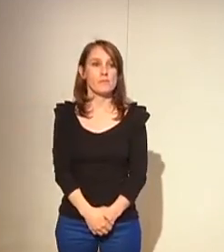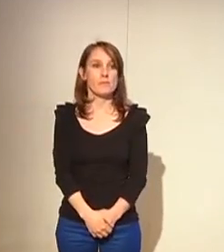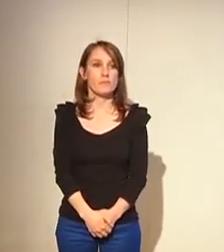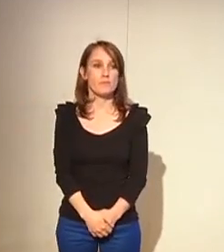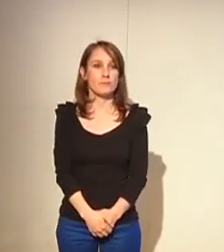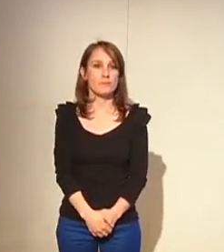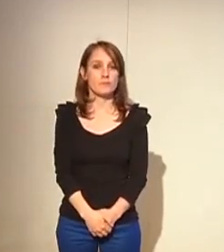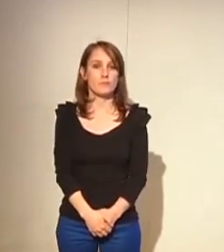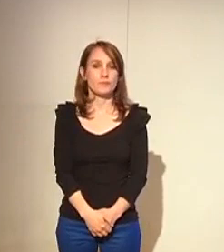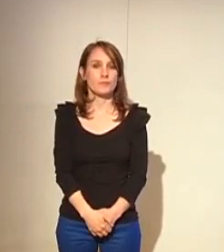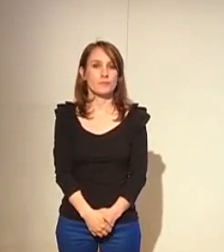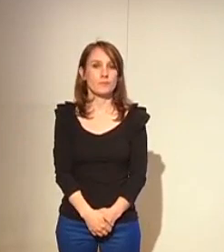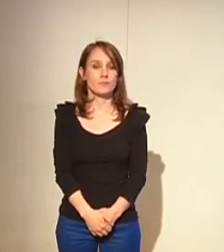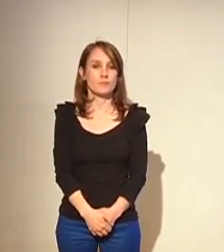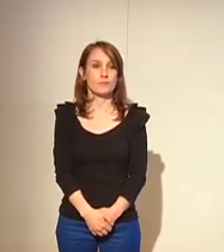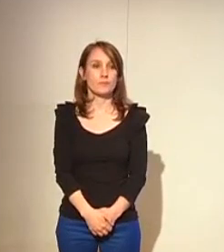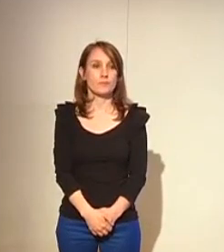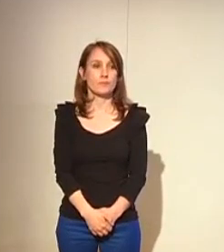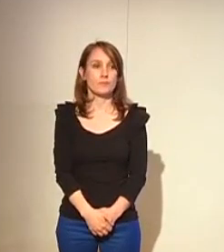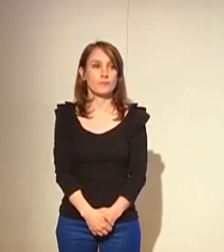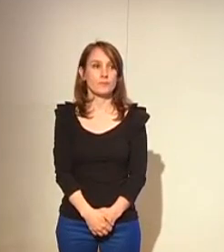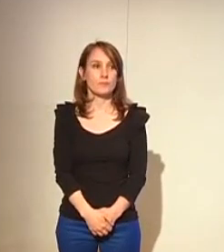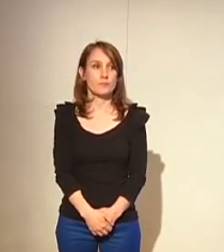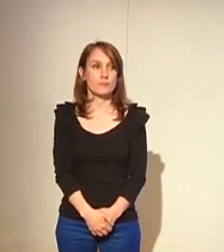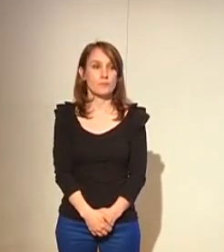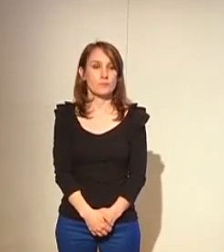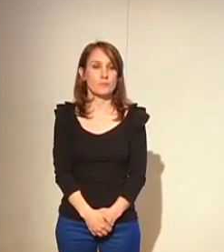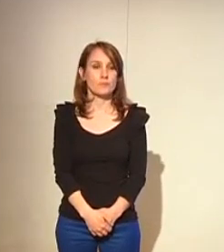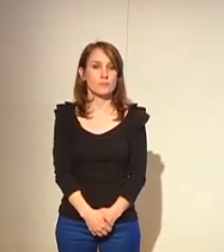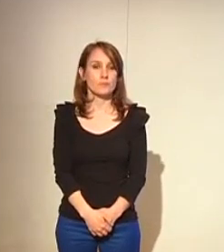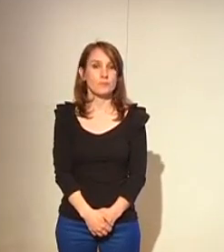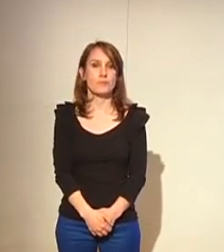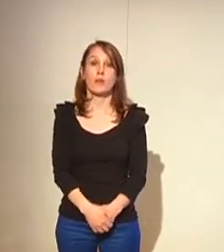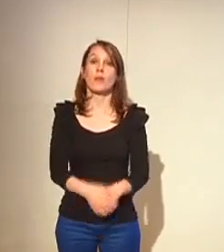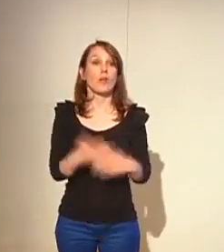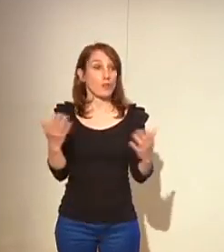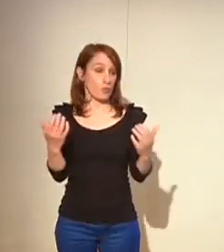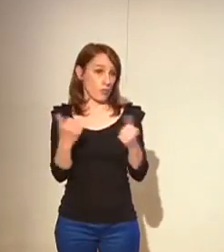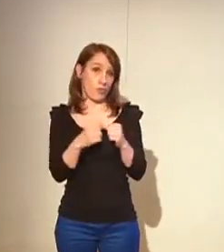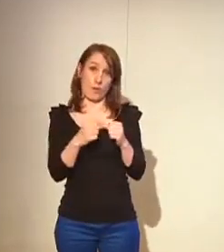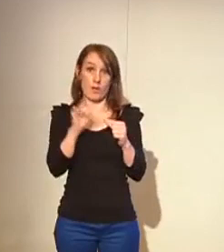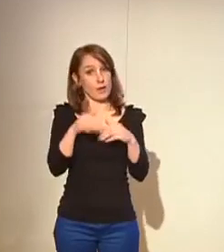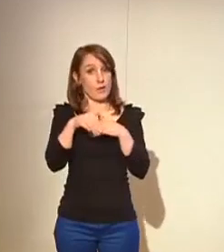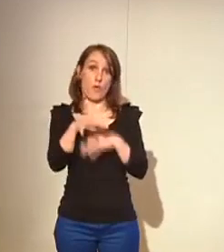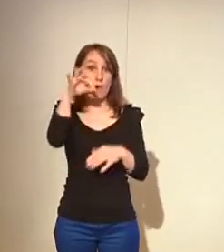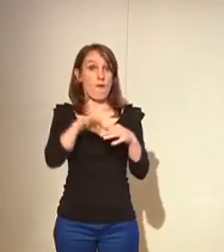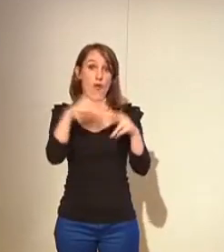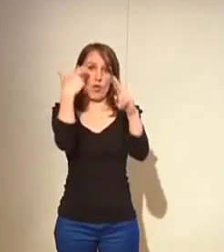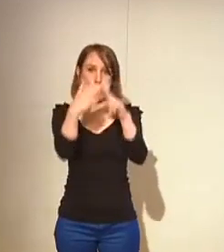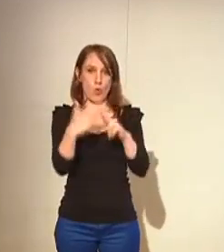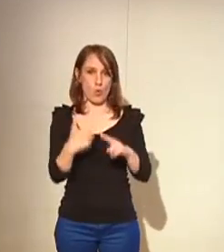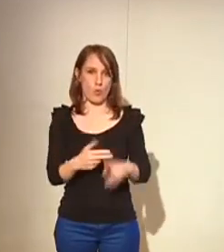dornano d'accord très bien donc faut faire un vote nominatif